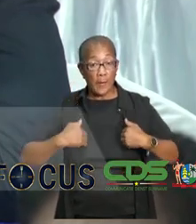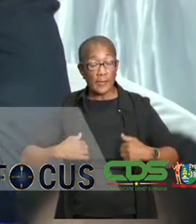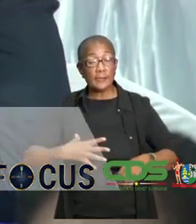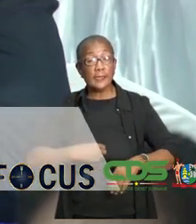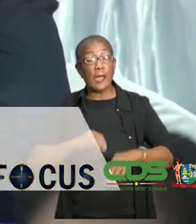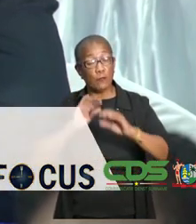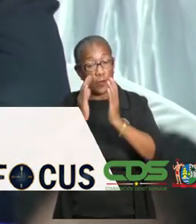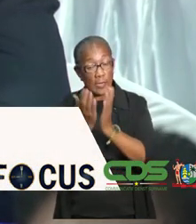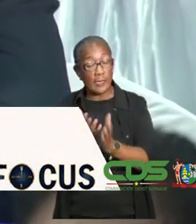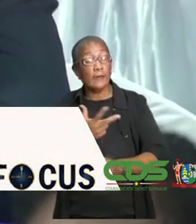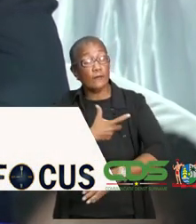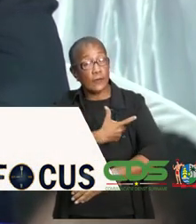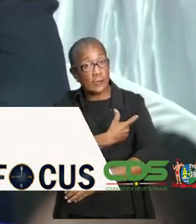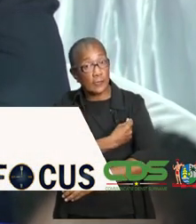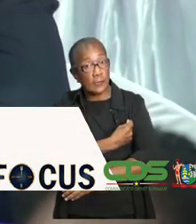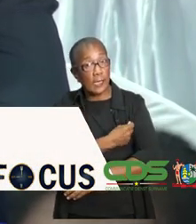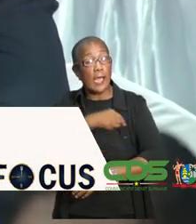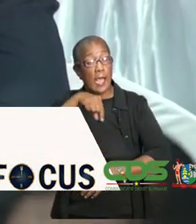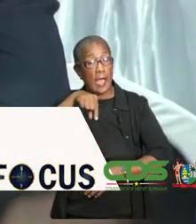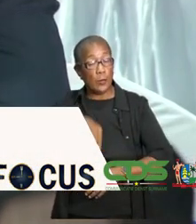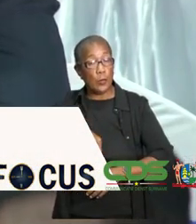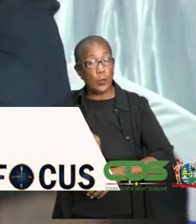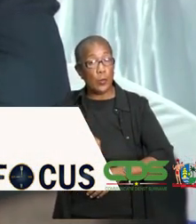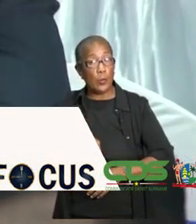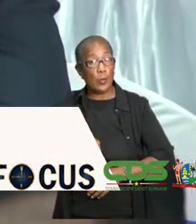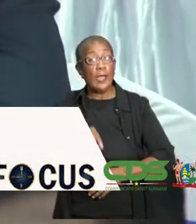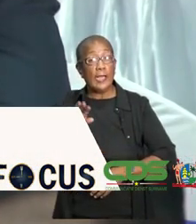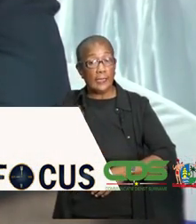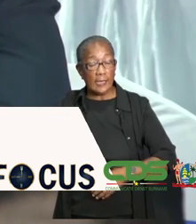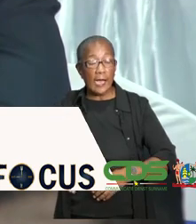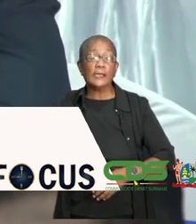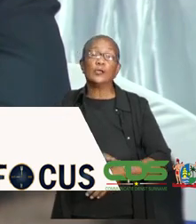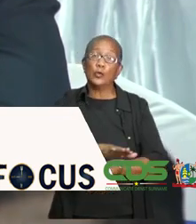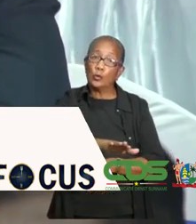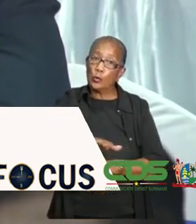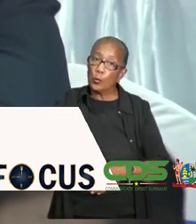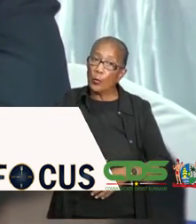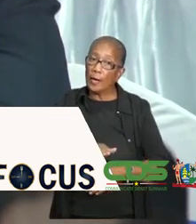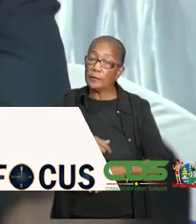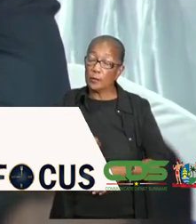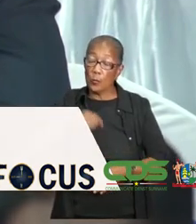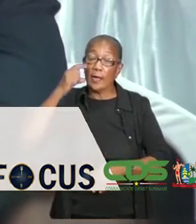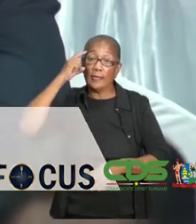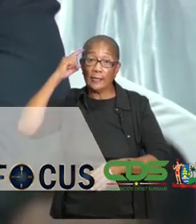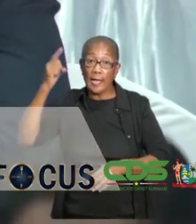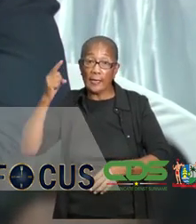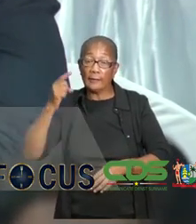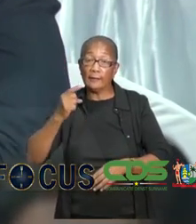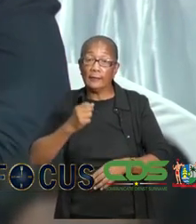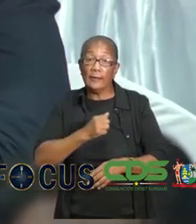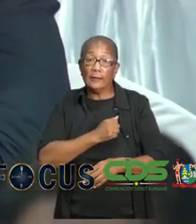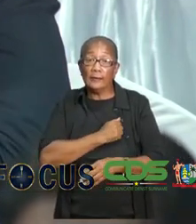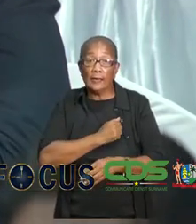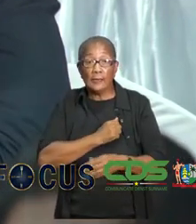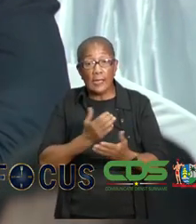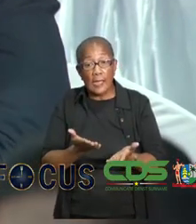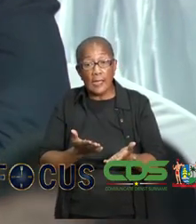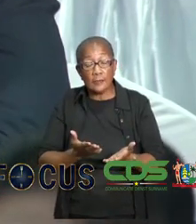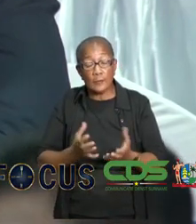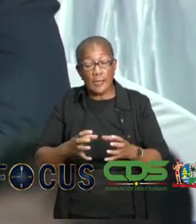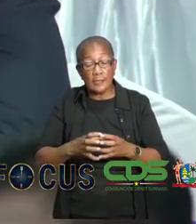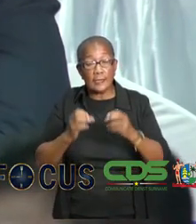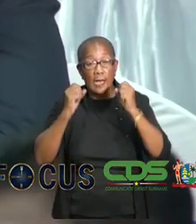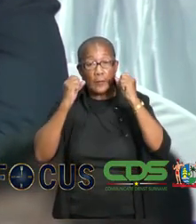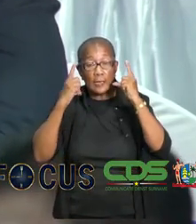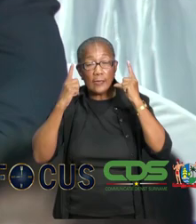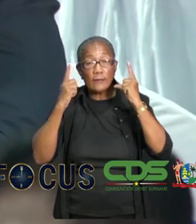hadden. En nu, nadat de situatie in geval wij denken dat de angst en vrees behoorlijk inzit bij de